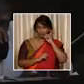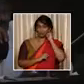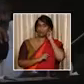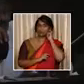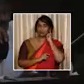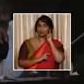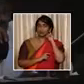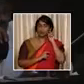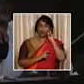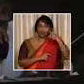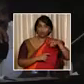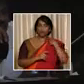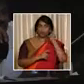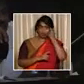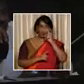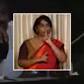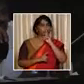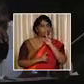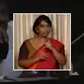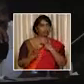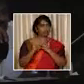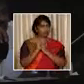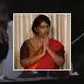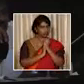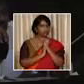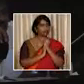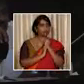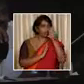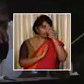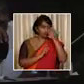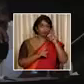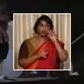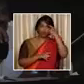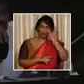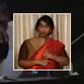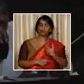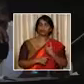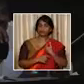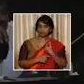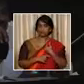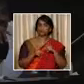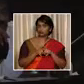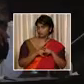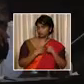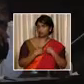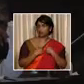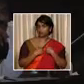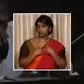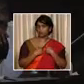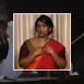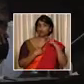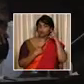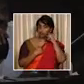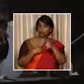முன்வைக்க வேண்டிய ஒரு தமிழ் தேசியவாதியாக நான் இந்த இடத்துல என்னுடைய பதிவை மேற்கொள்கிறேன். ஆகவே நான் அவருடைய இனவாதி என்று சொல்வதற்கு